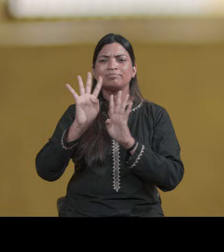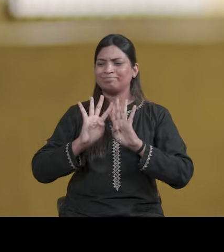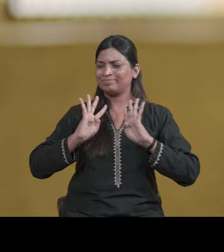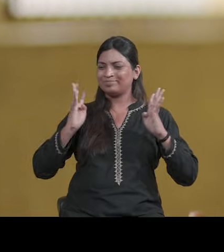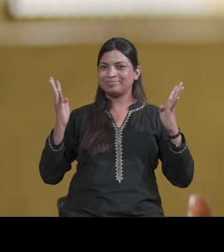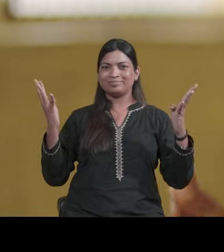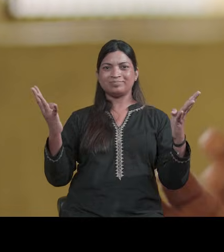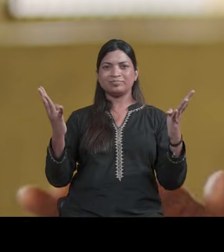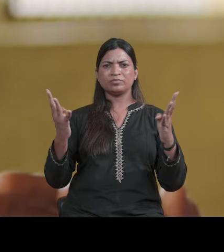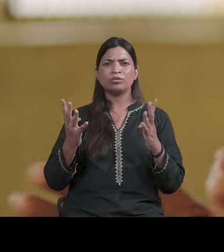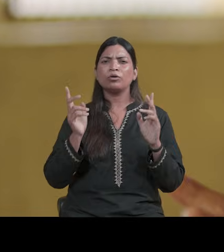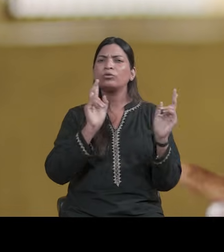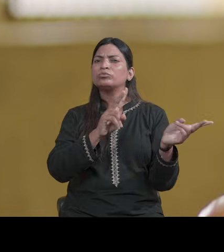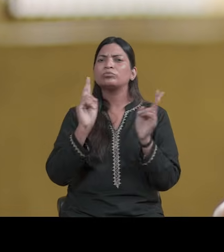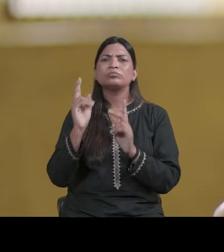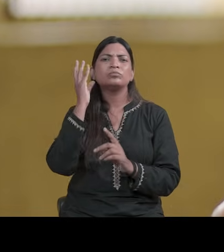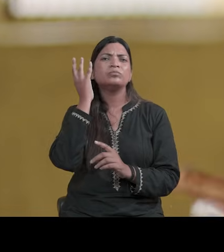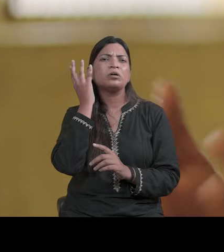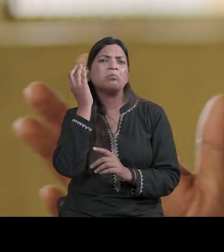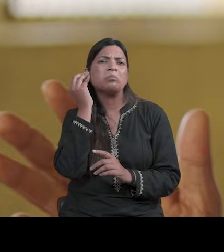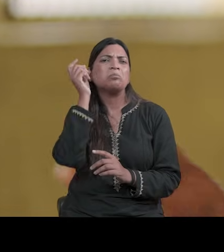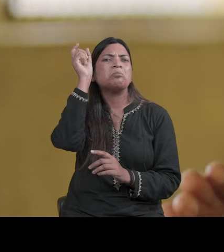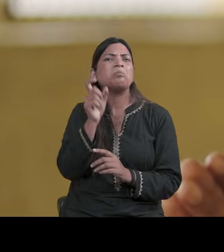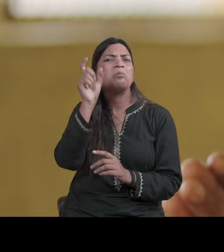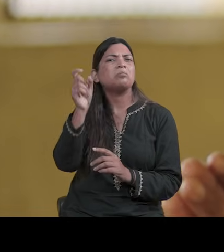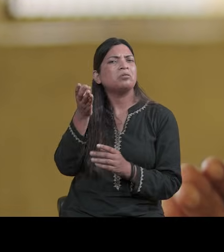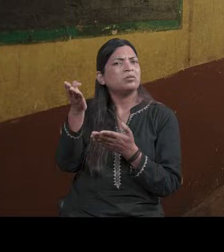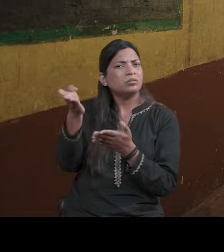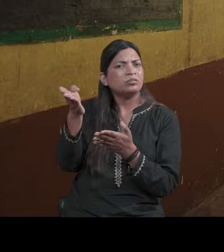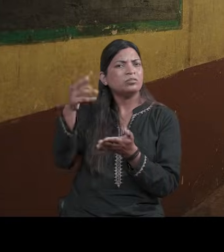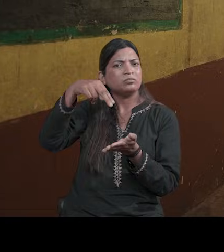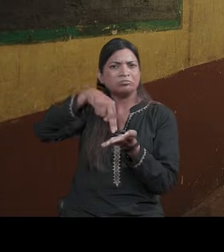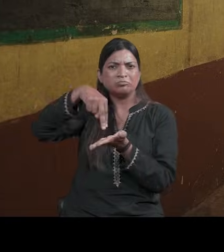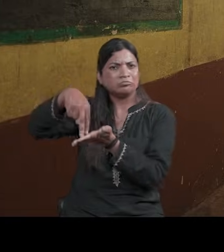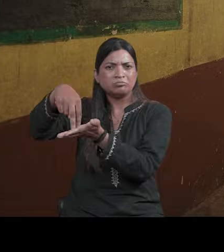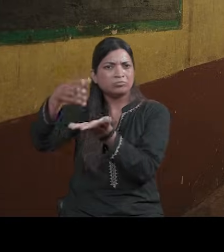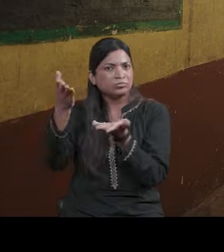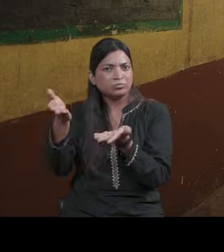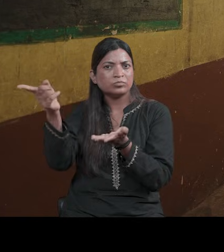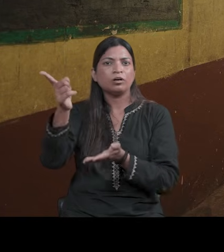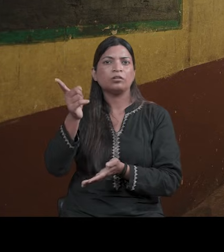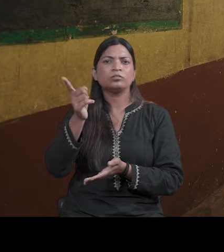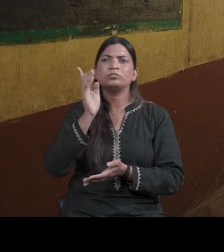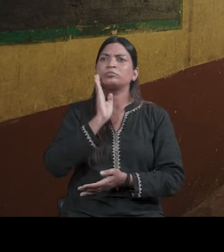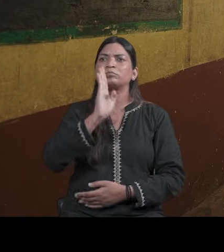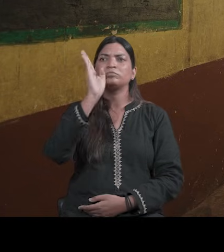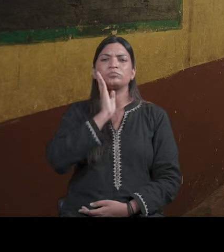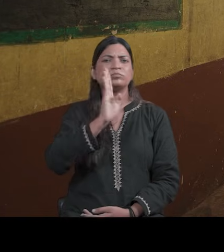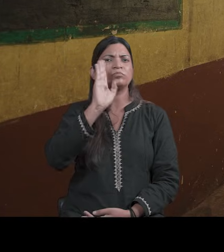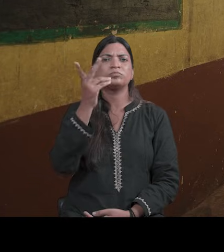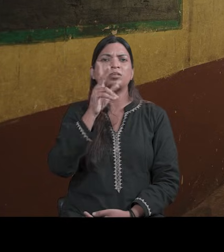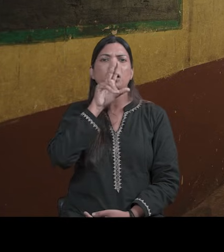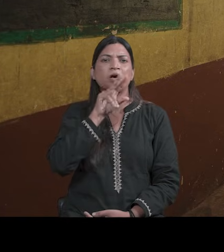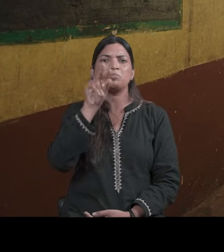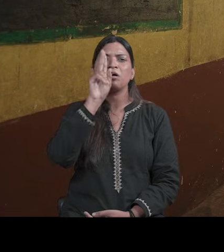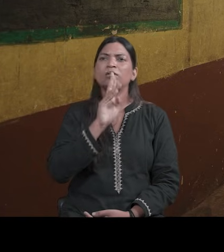होती थी, तो जो नॉर्मल लोग खड़े, मतलब जब सब लोग खड़े होते थे तो वो लोग मुंह से गा रहे हैं, तो मेरा भाई बोलता